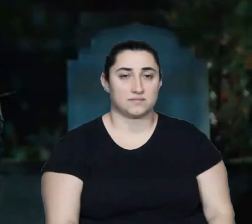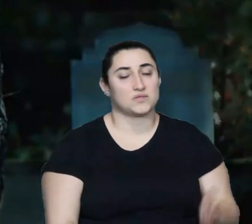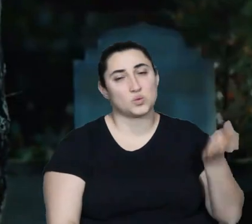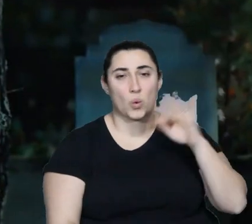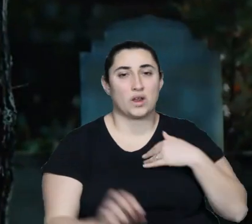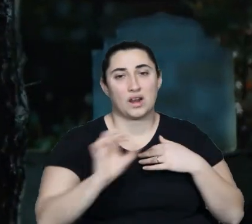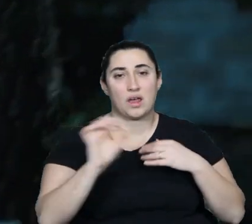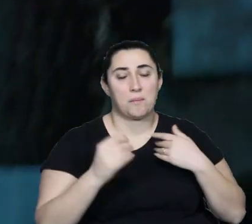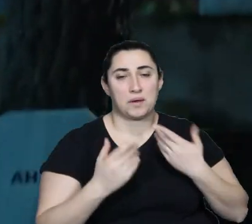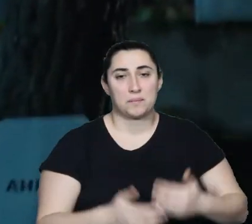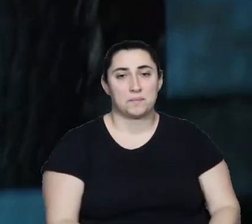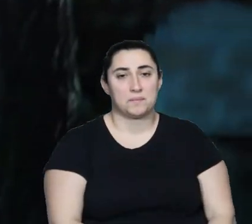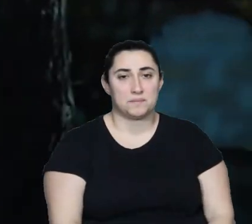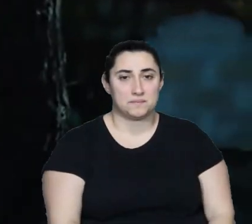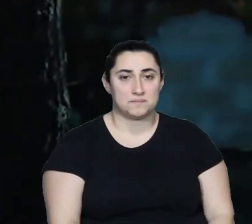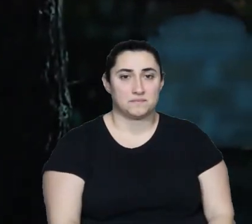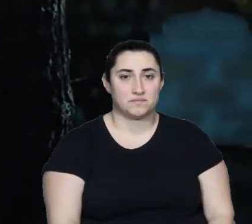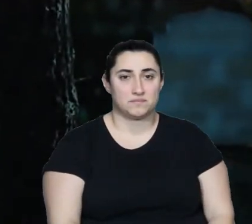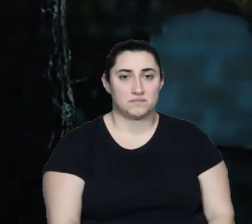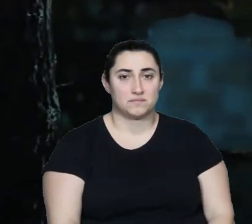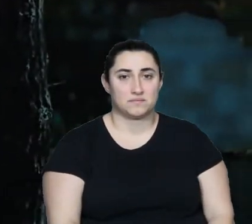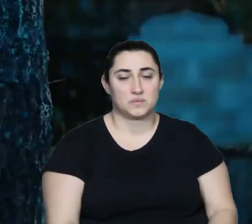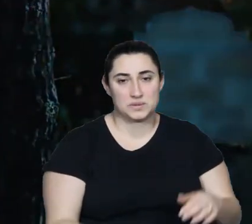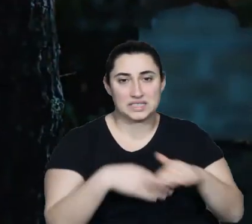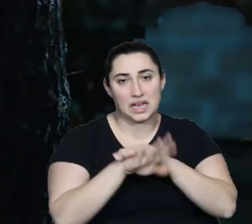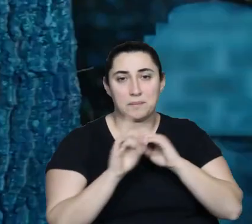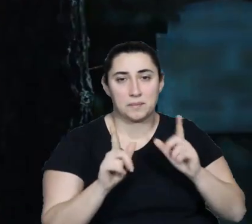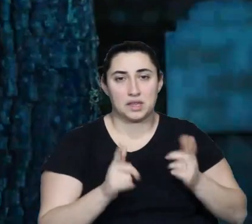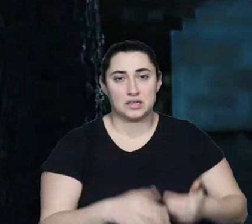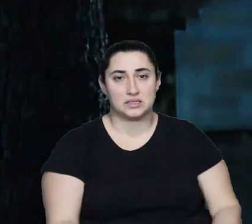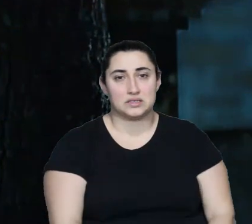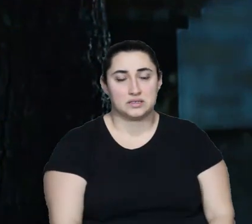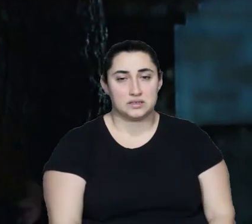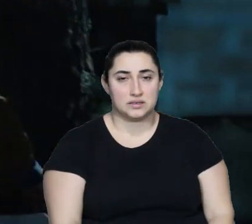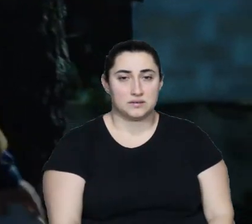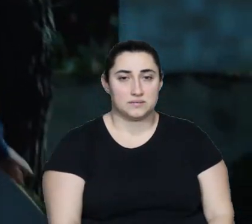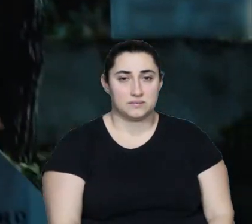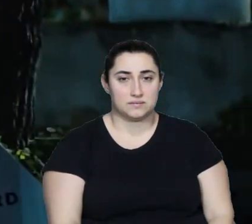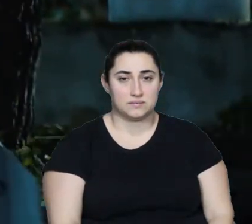Neyse sonra yaparım ya. Şunu saklayayım. Çayı bıraktı.